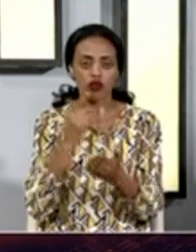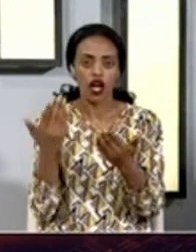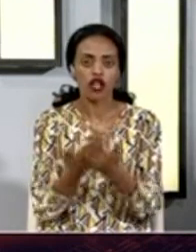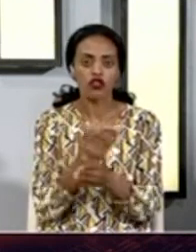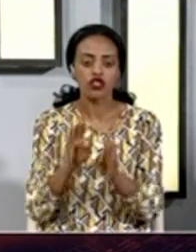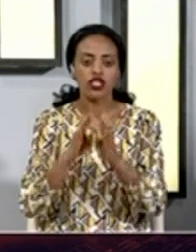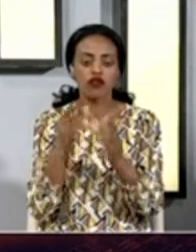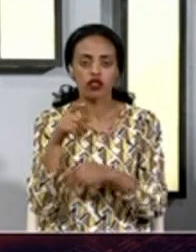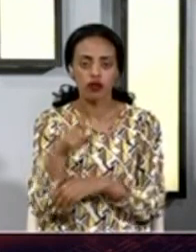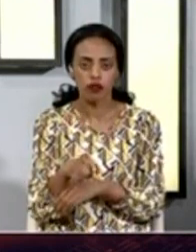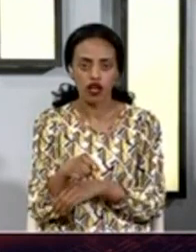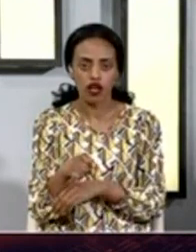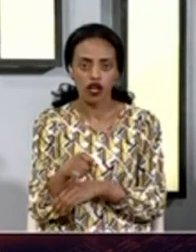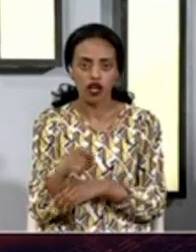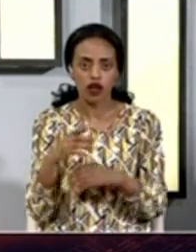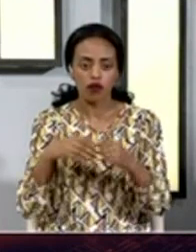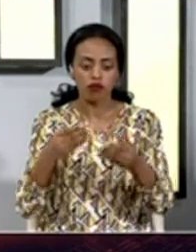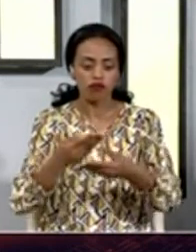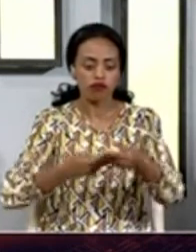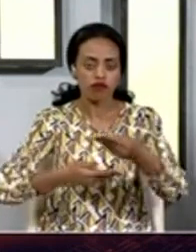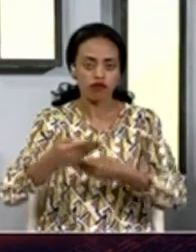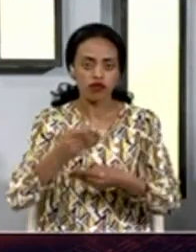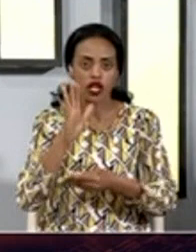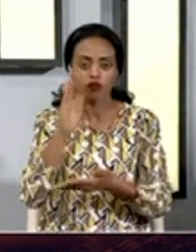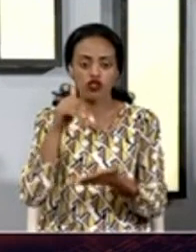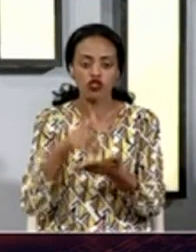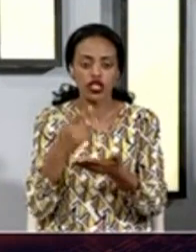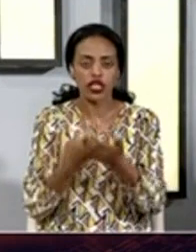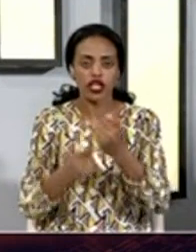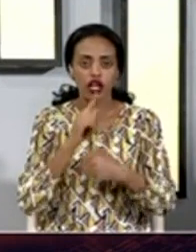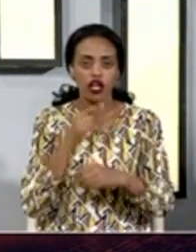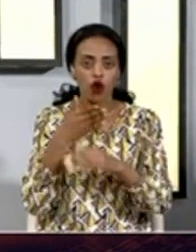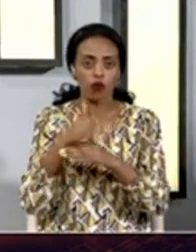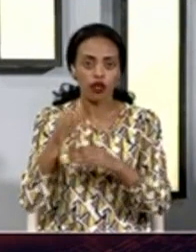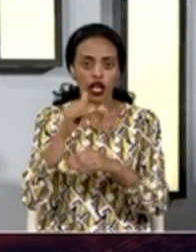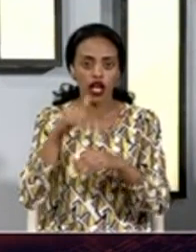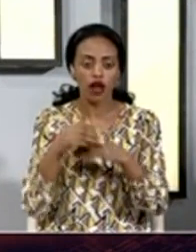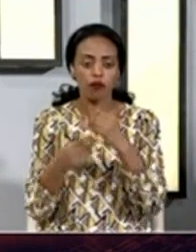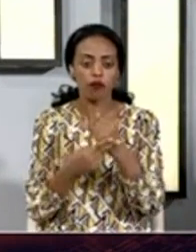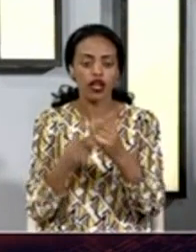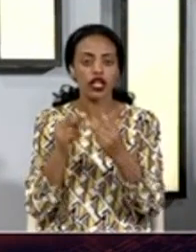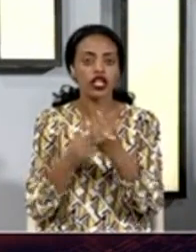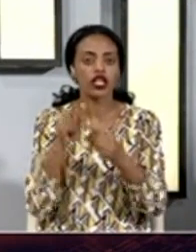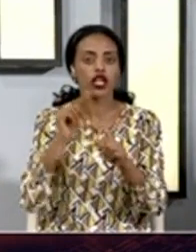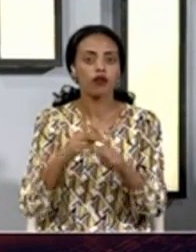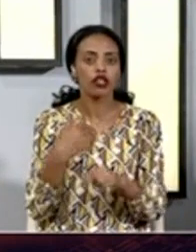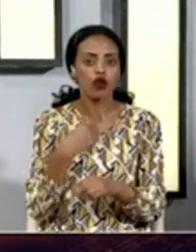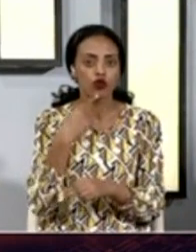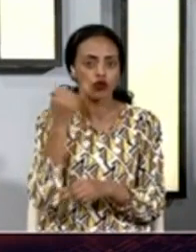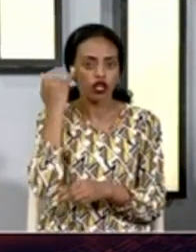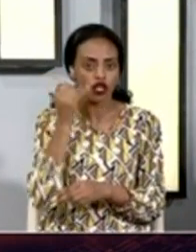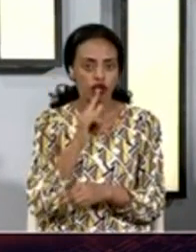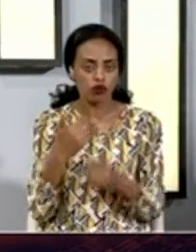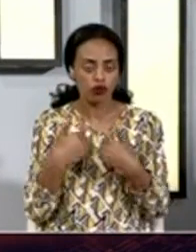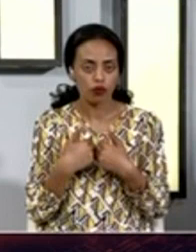ኣለዎ። ስለዚ ብጥረ ገንዘብ ክቕየር ዝከኣል 5,000 ጥራሕ እዩ፣ ካብኡ ብላዕሊ ዘሎ ኣብ ሒሳብ ክቕመጥ ኣለዎ ዝብል ነገር እዩ።